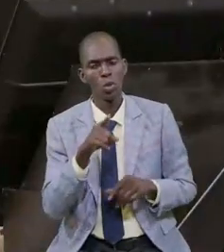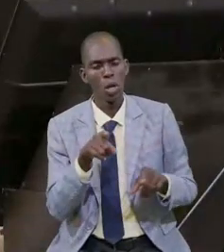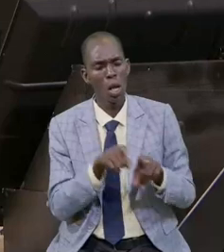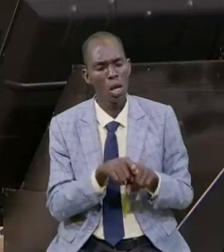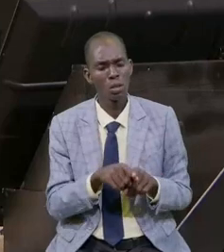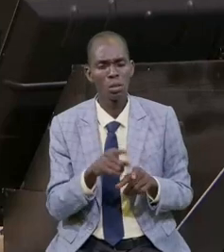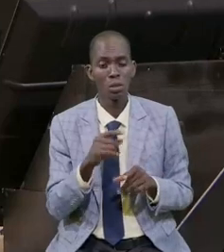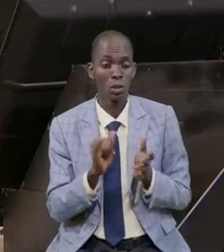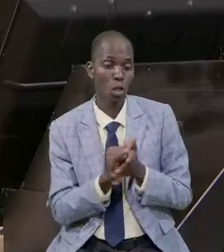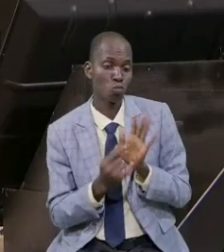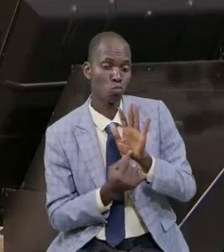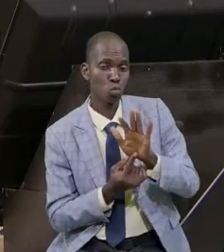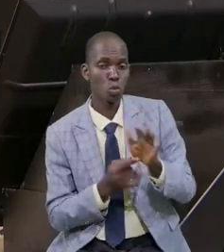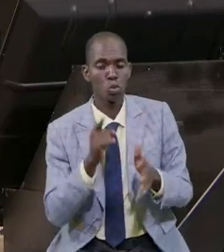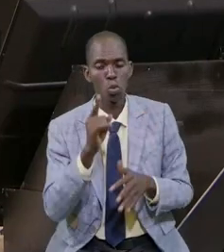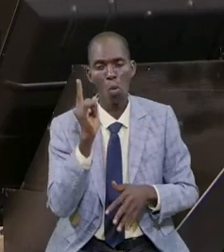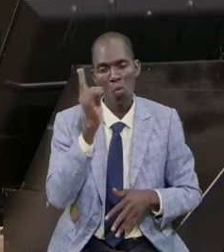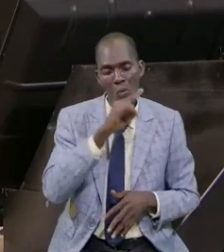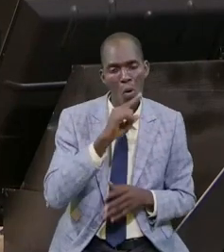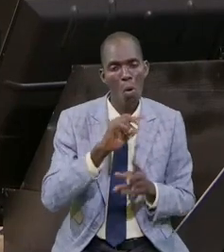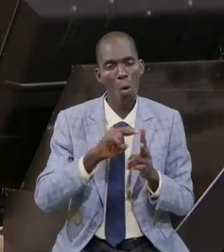ou bien un bon enseignant,